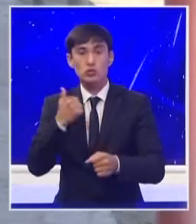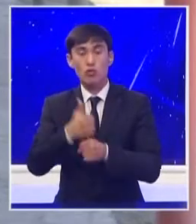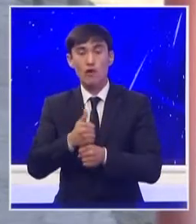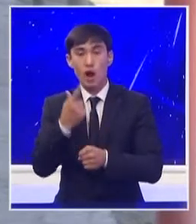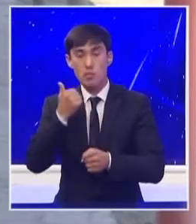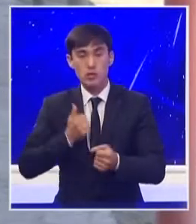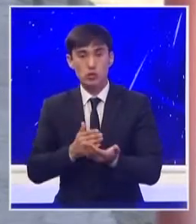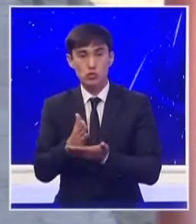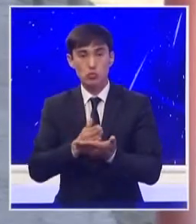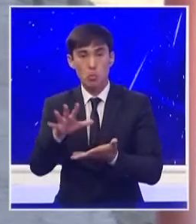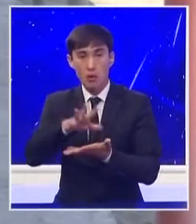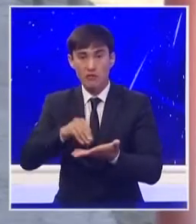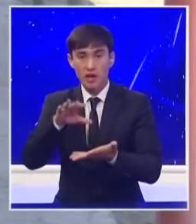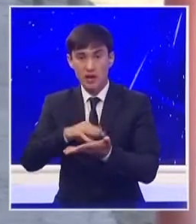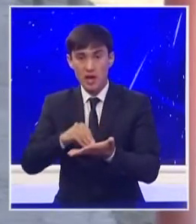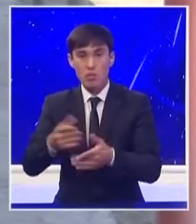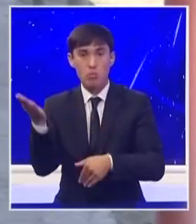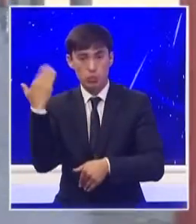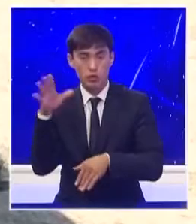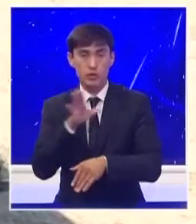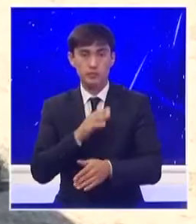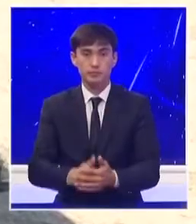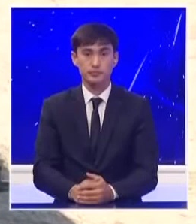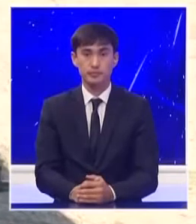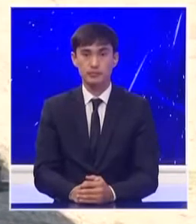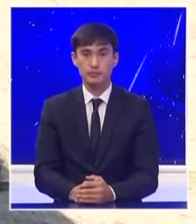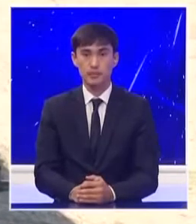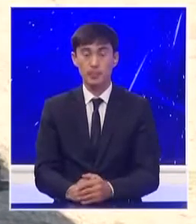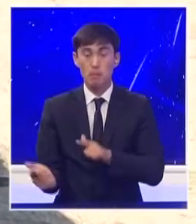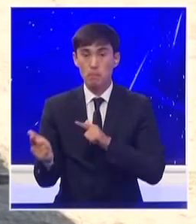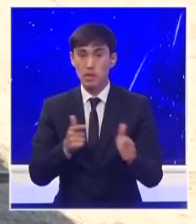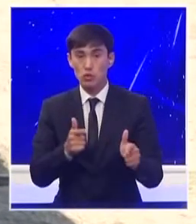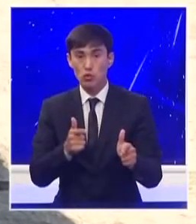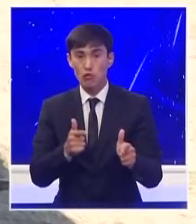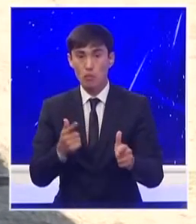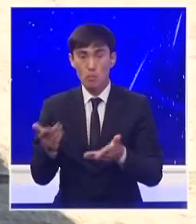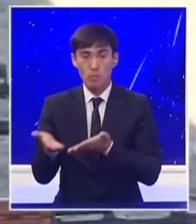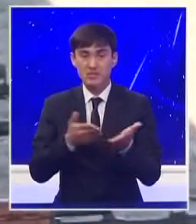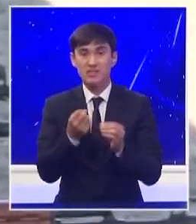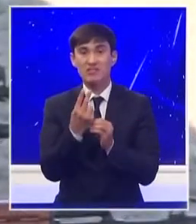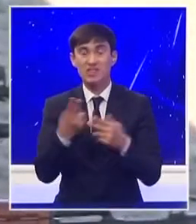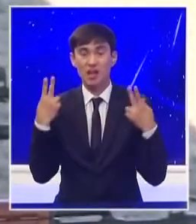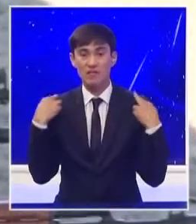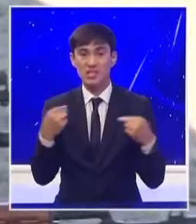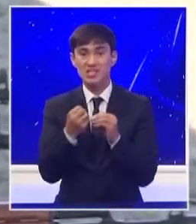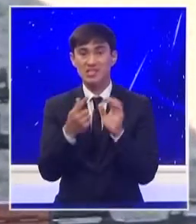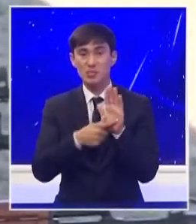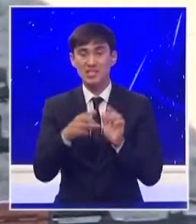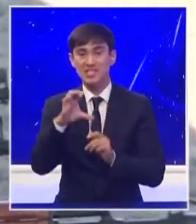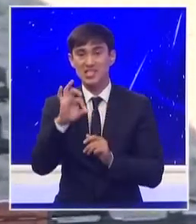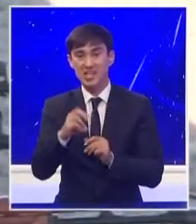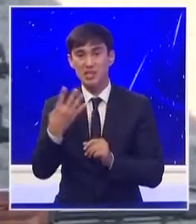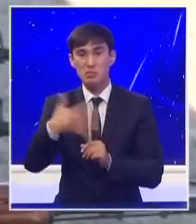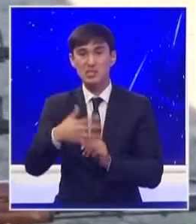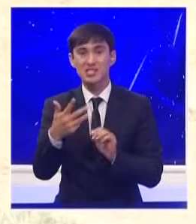служба. Просто повторяем уже пройденное. На переподготовку призваны 12 офицеров, 17 сержантов и